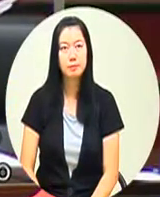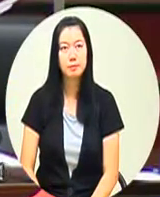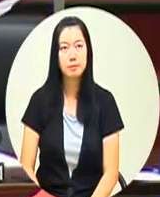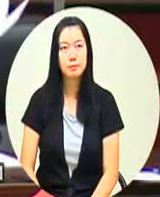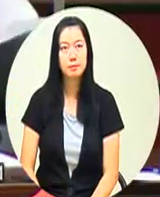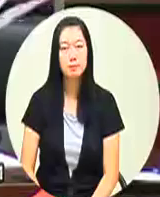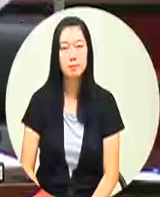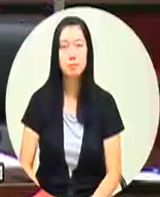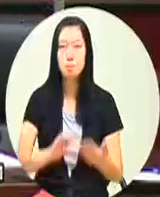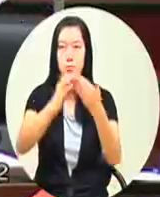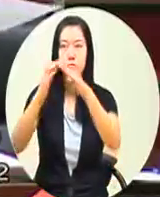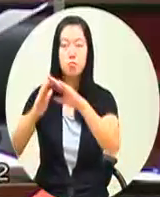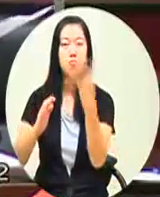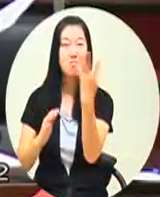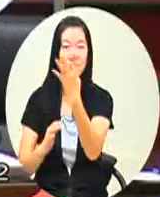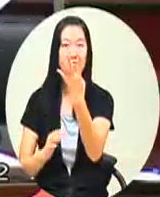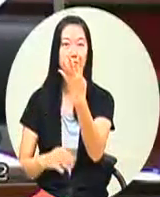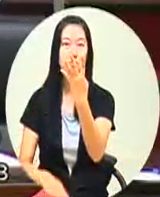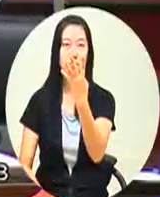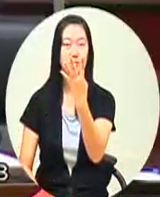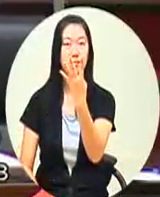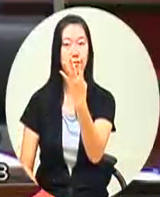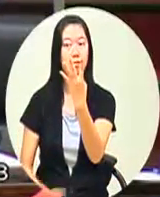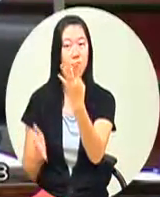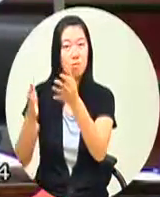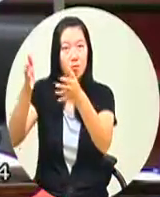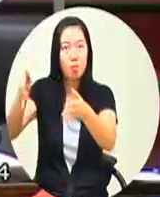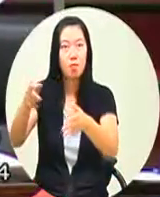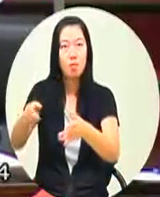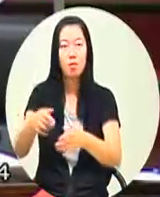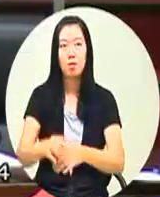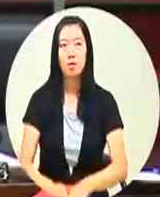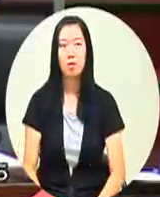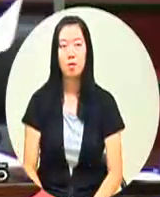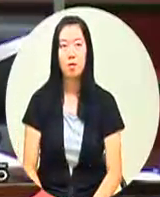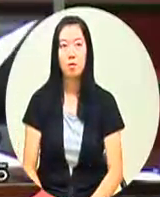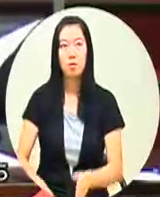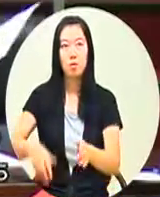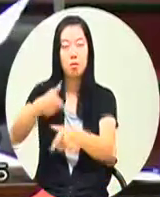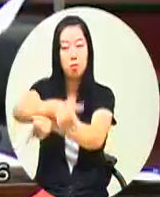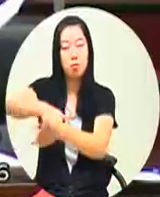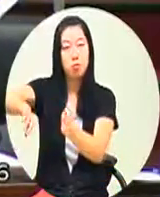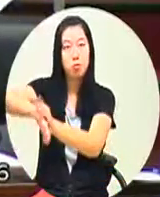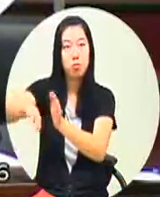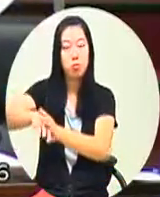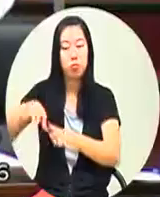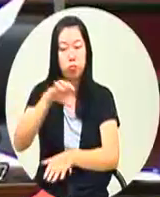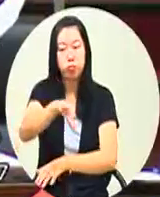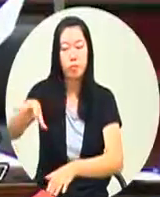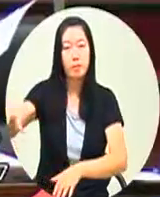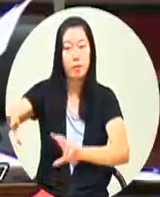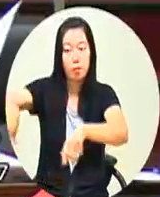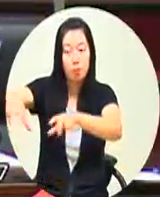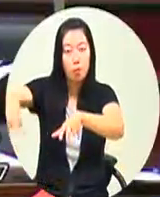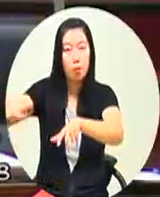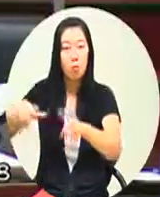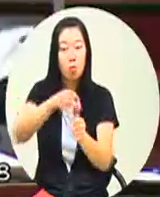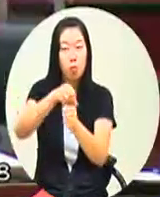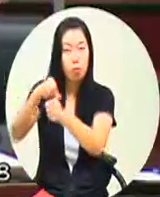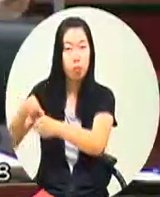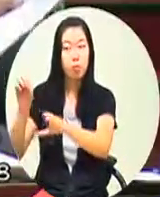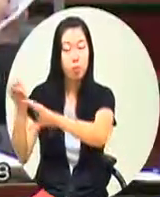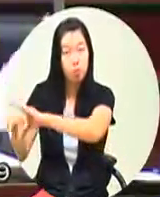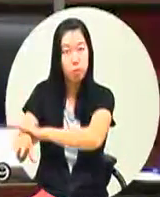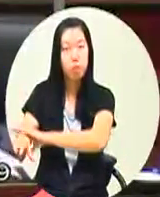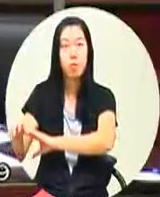四户对家人，你在南侧的闲置土地呢，有安置措施可以让他